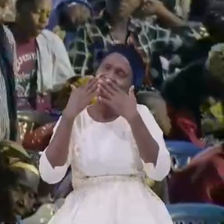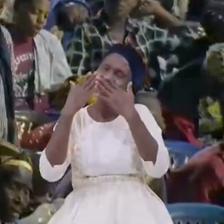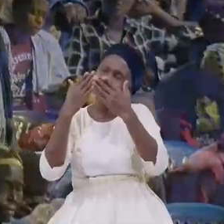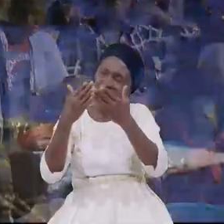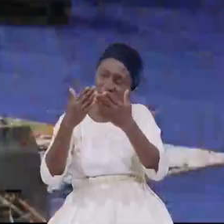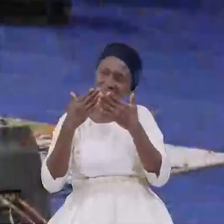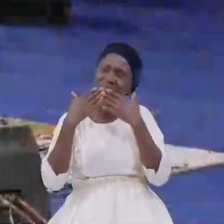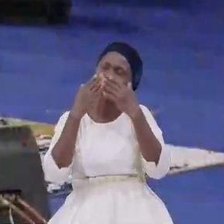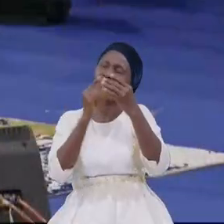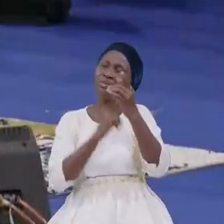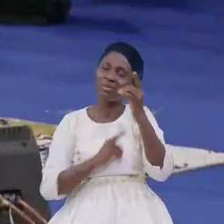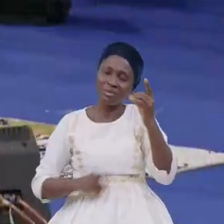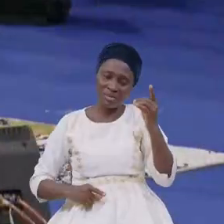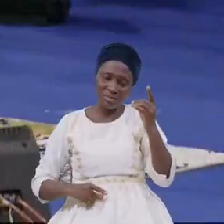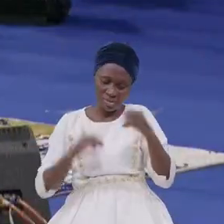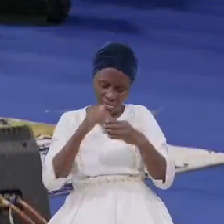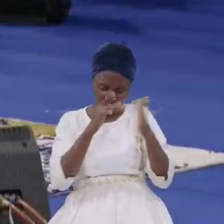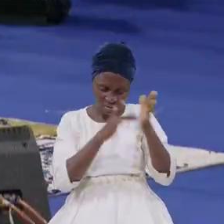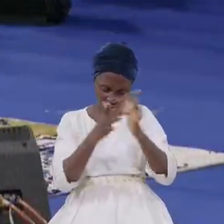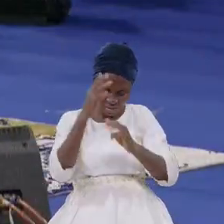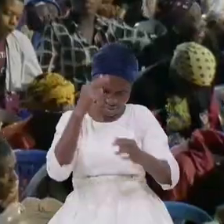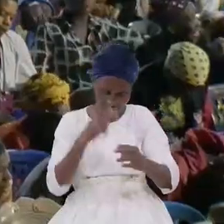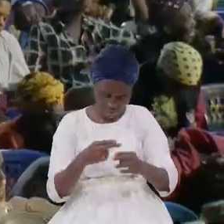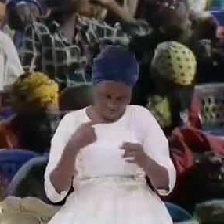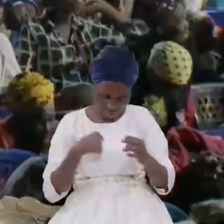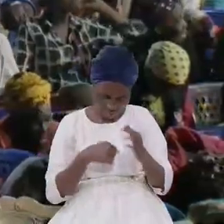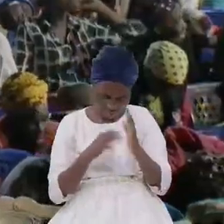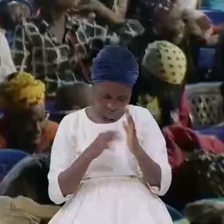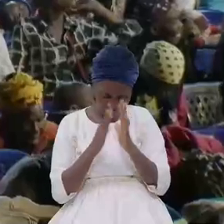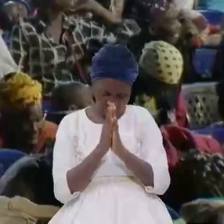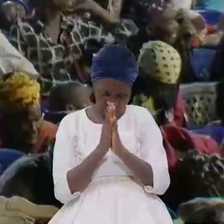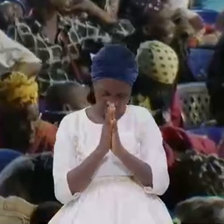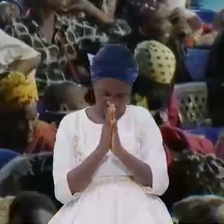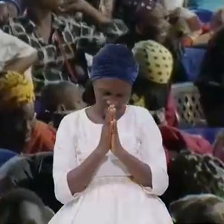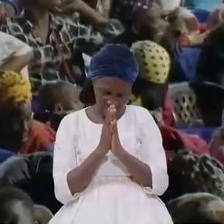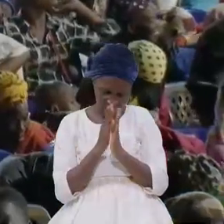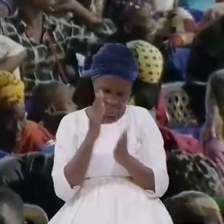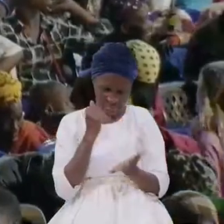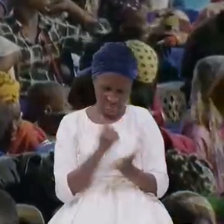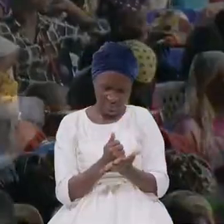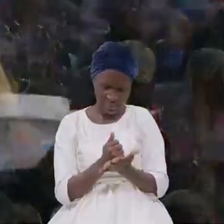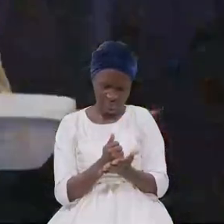Seigneur. Au nom de Jésus, nous prions.